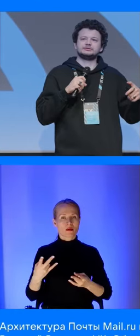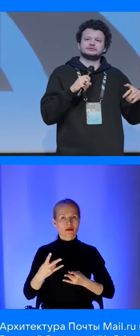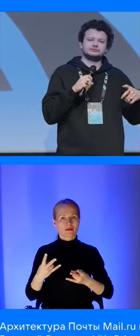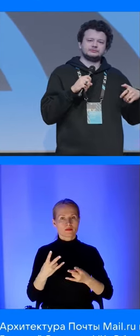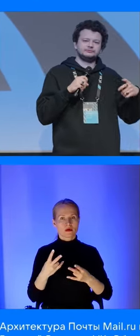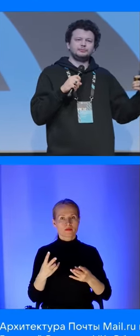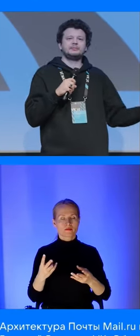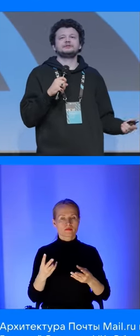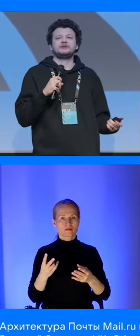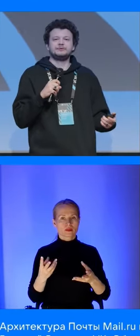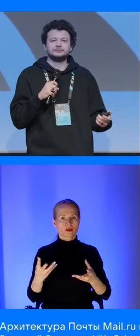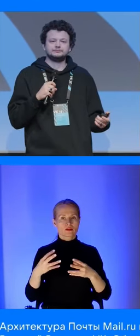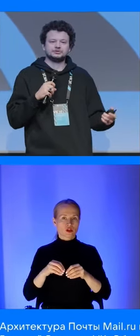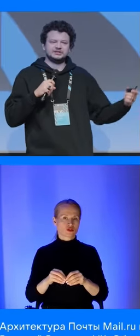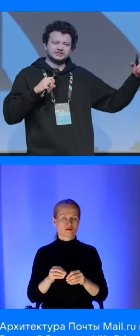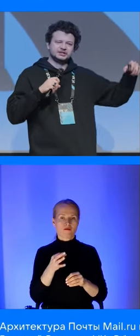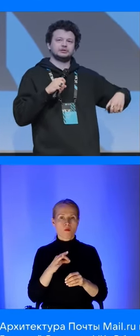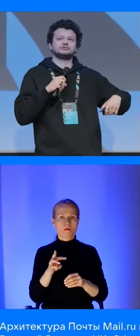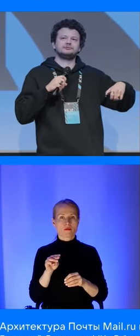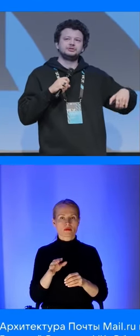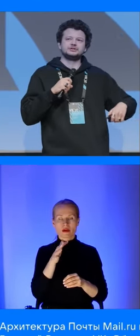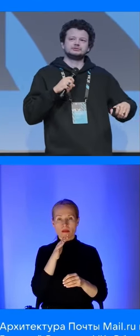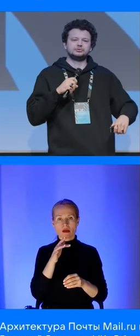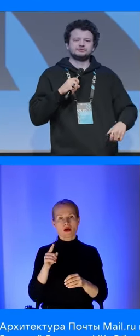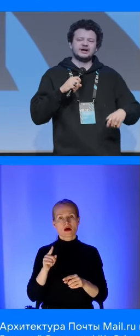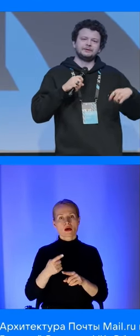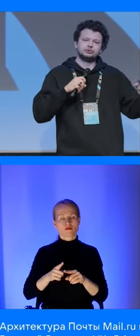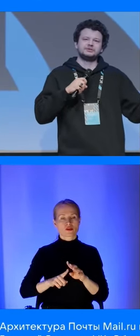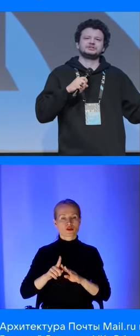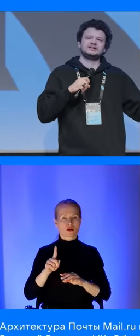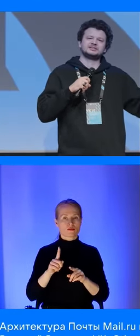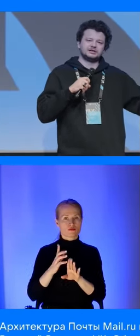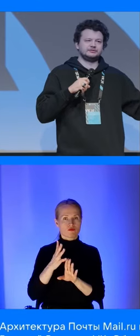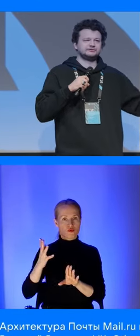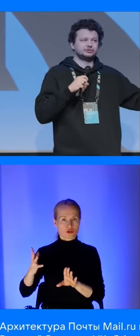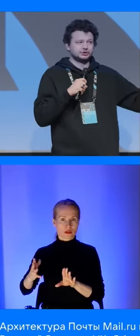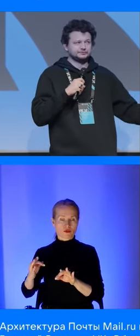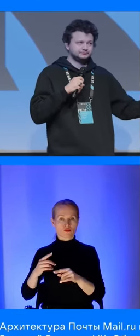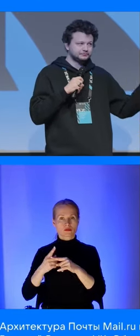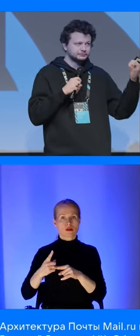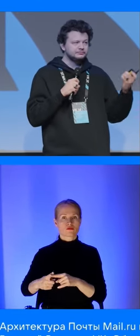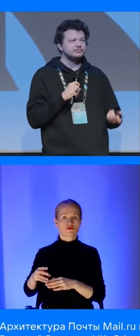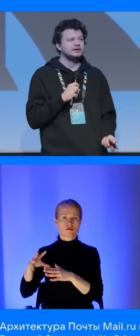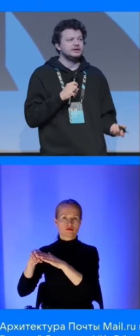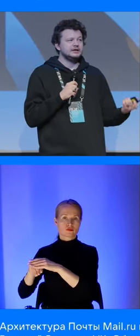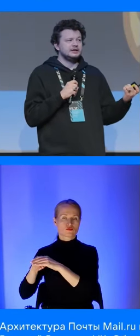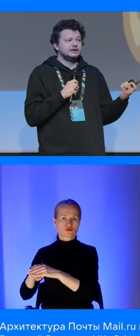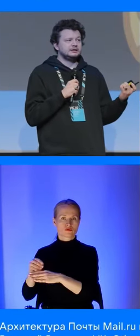сложить вот, в любой момент времени. То есть они сначала кладутся в очередь как устойчивость, а потом начинают складываться в сторож.